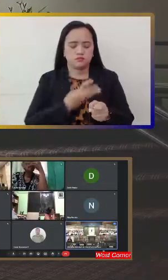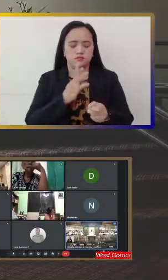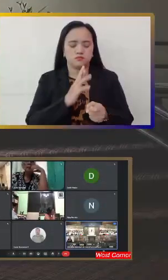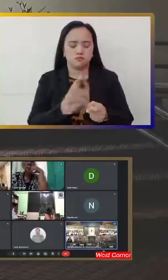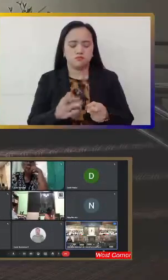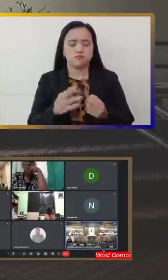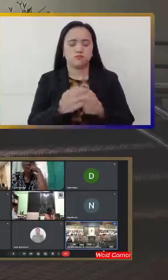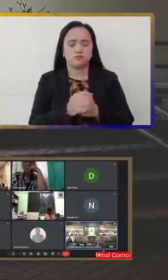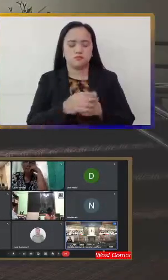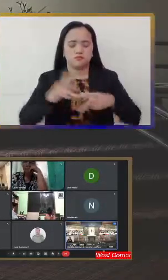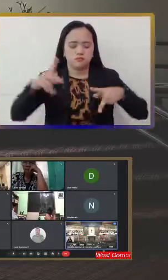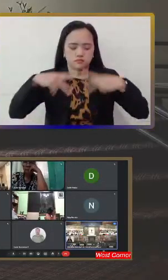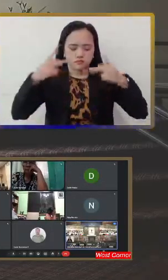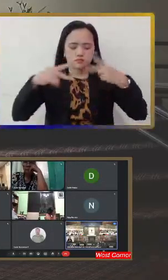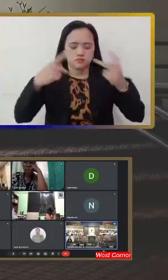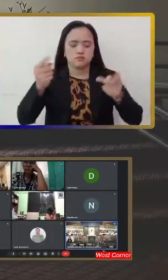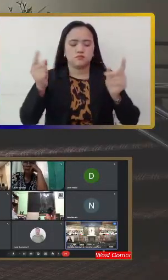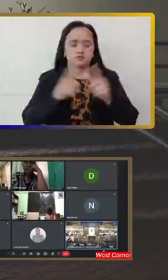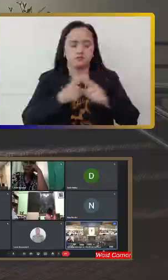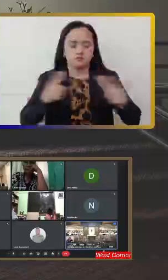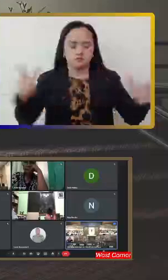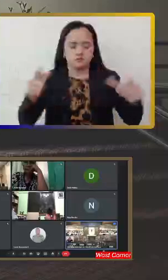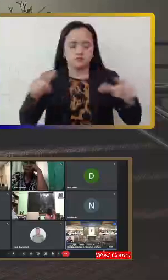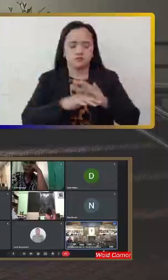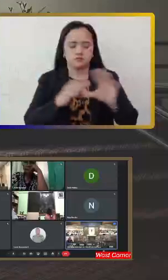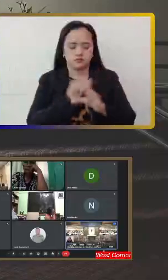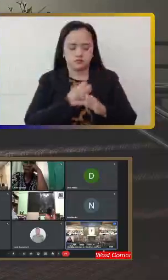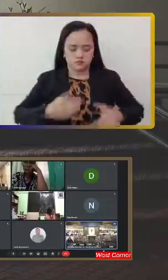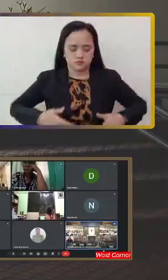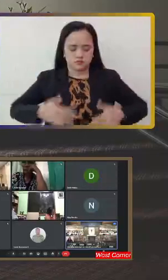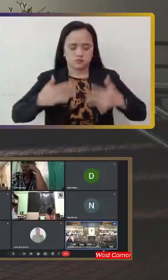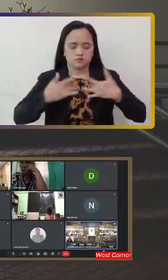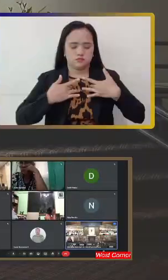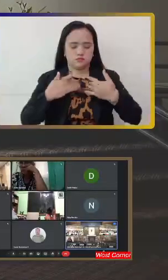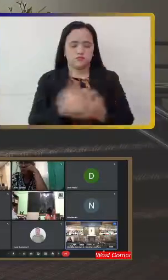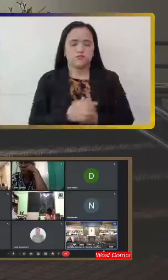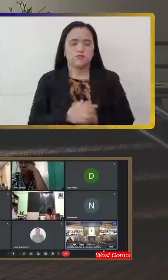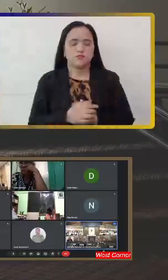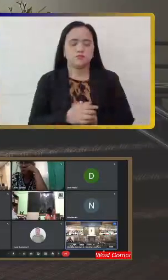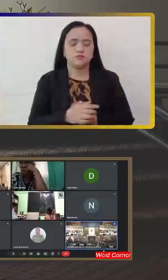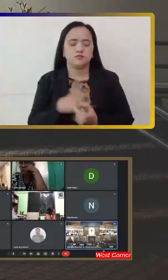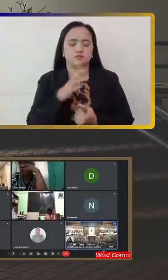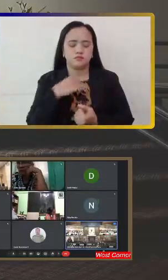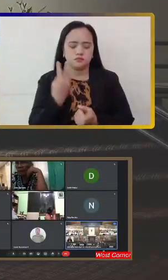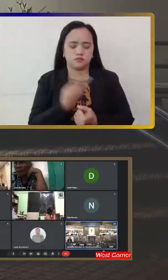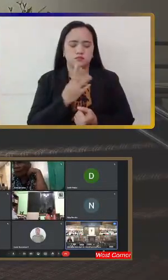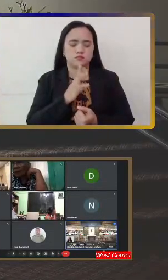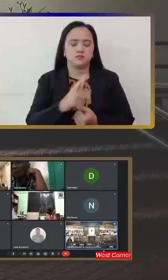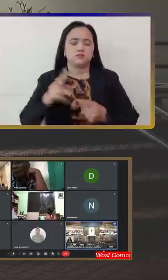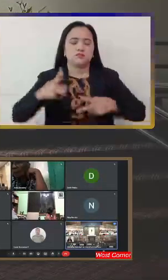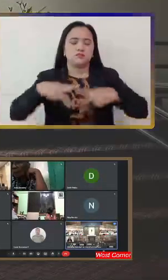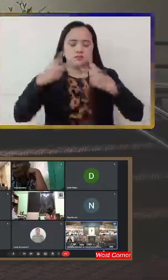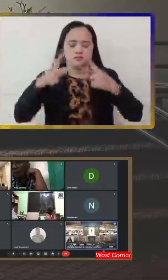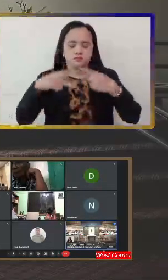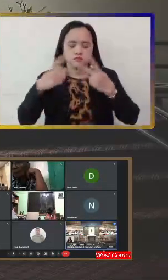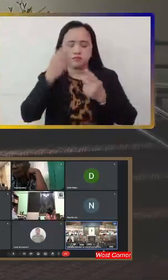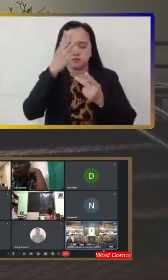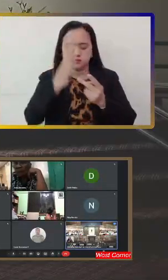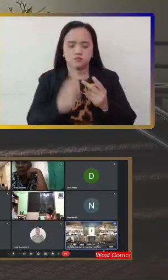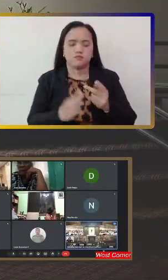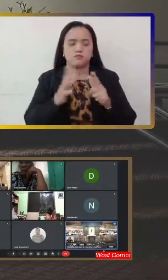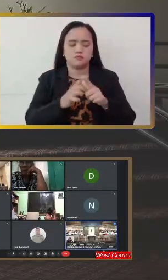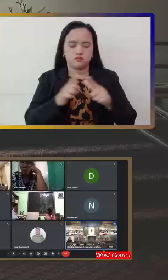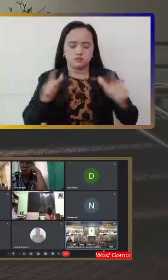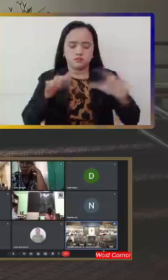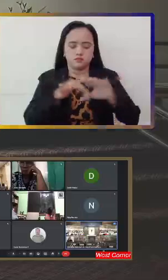We are proclaiming your greatness, O God, in our life. We are proclaiming that it's your word that is directing us. It